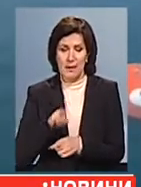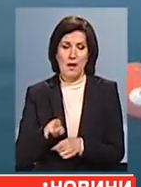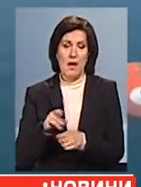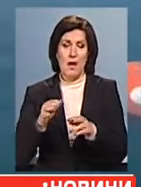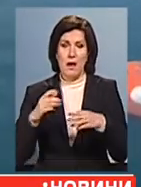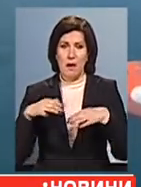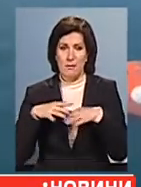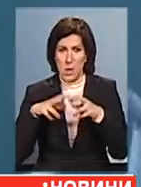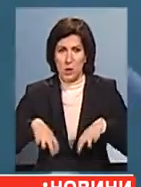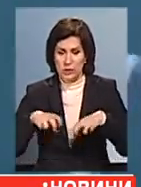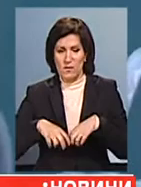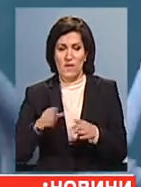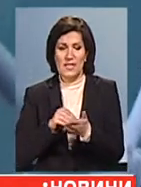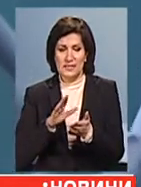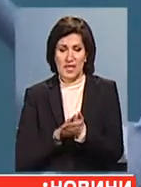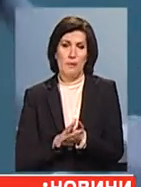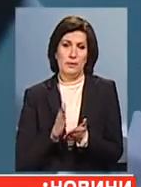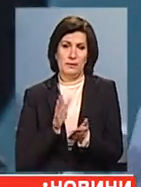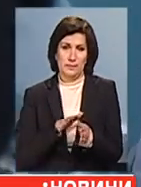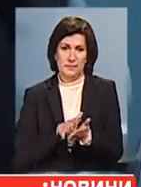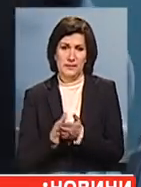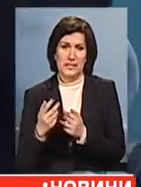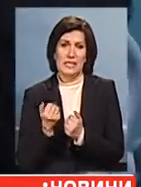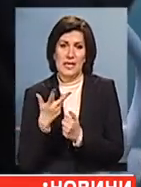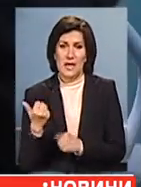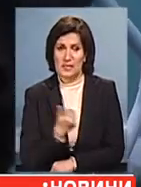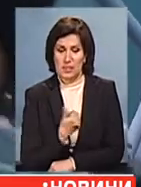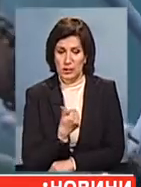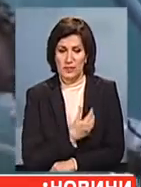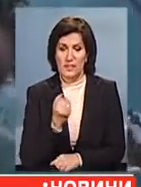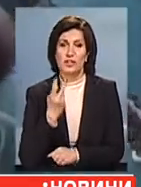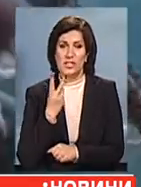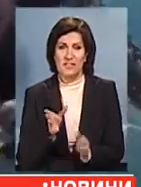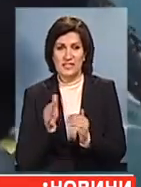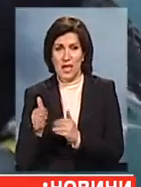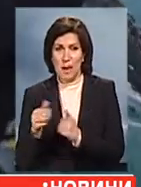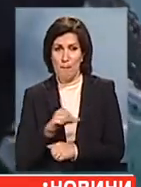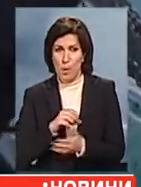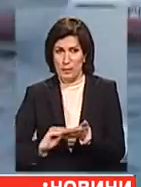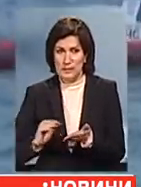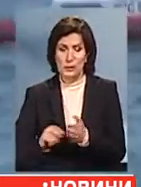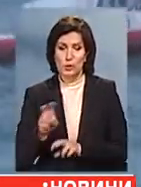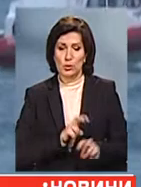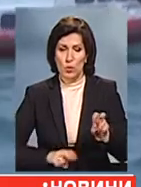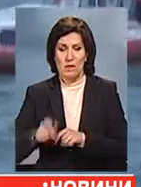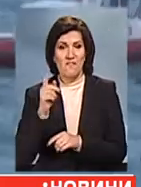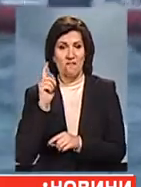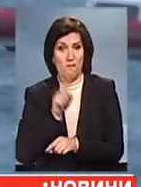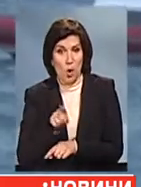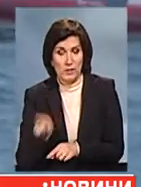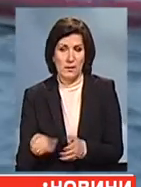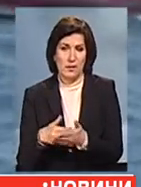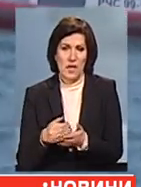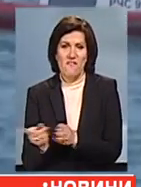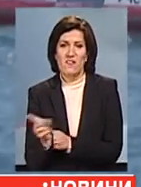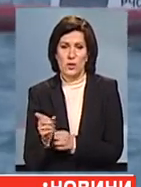забрать только ты же не скажете российскому искомому ведомстве ч 2 а бортовые самописцы рукоять ван и на думку ритуале киву хвастовичи